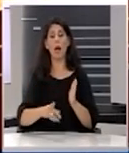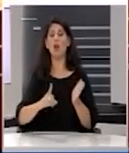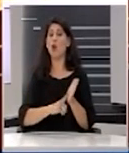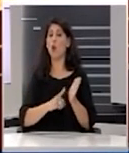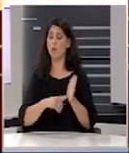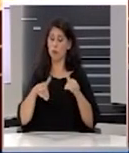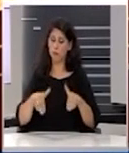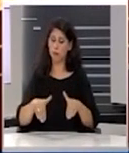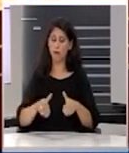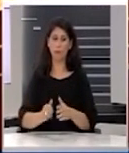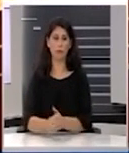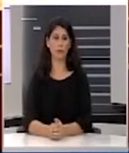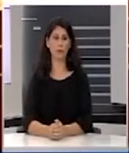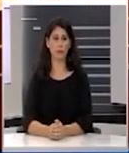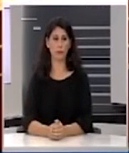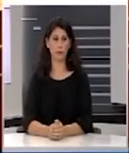νόμους